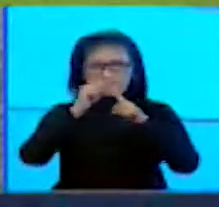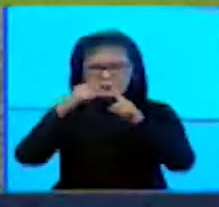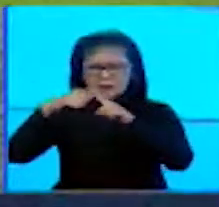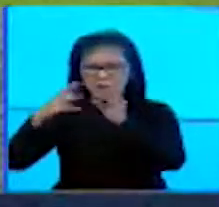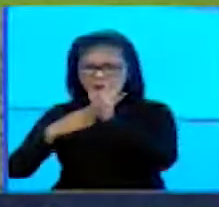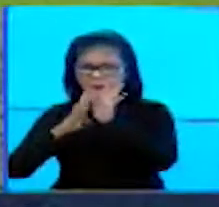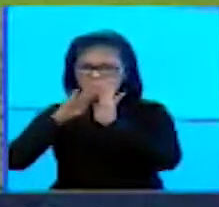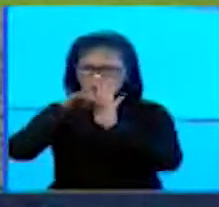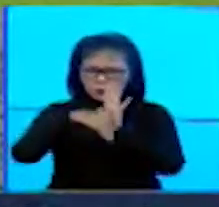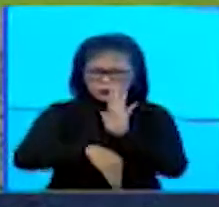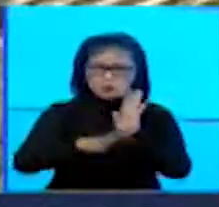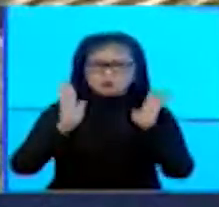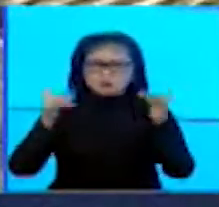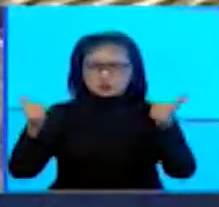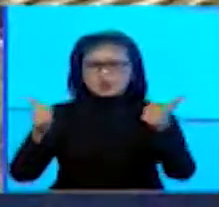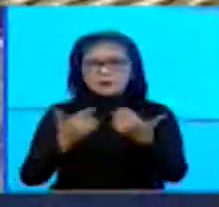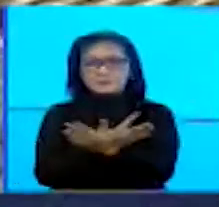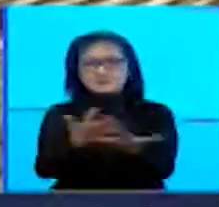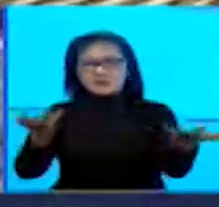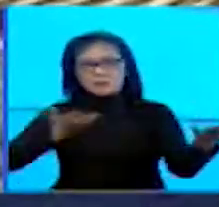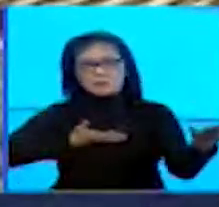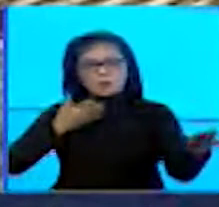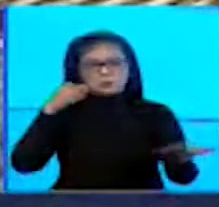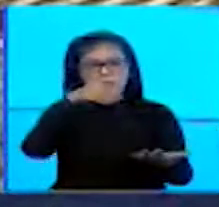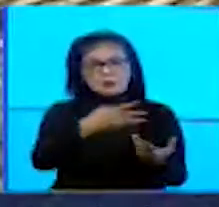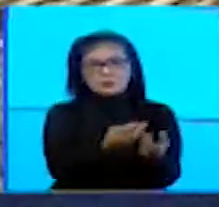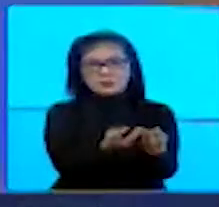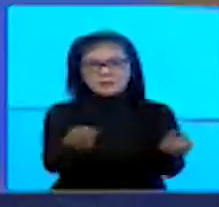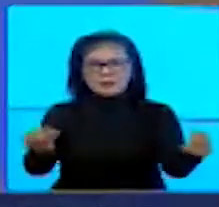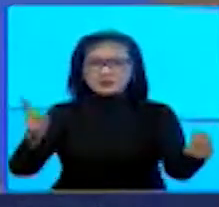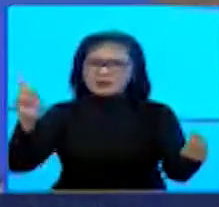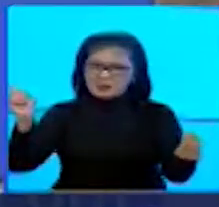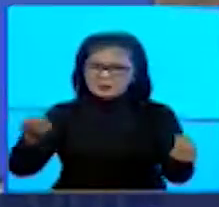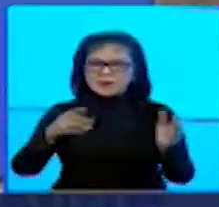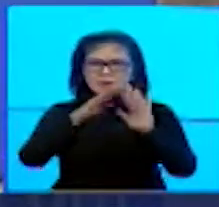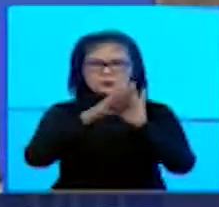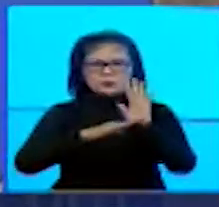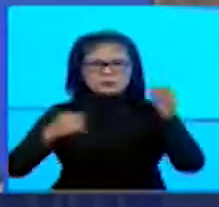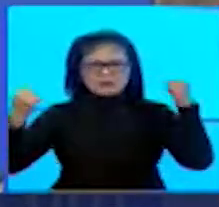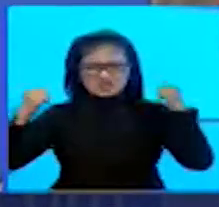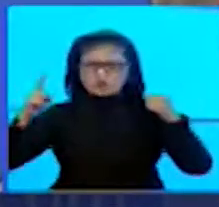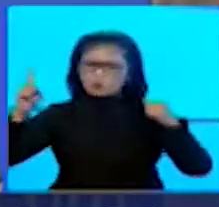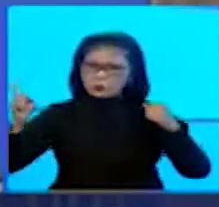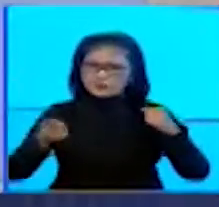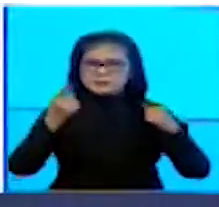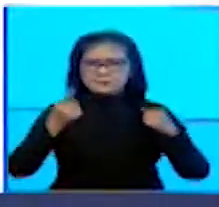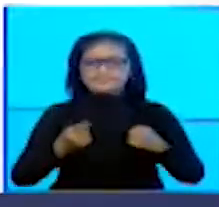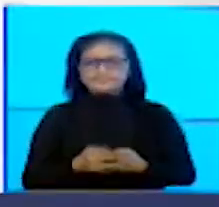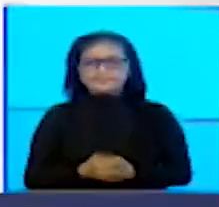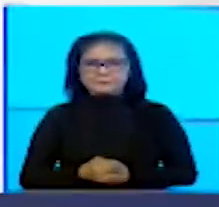Meski demikian, masyarakat yang hendak mengunjungi berbagai taman wajib memperhatikan aturan protokol kesehatan yang diterapkan secara